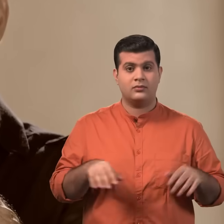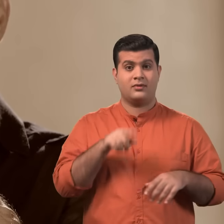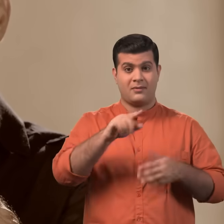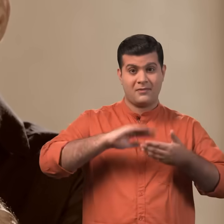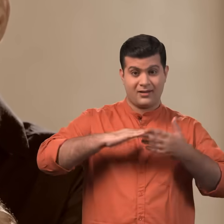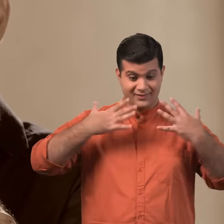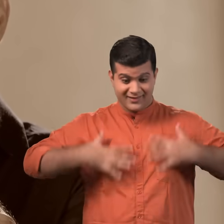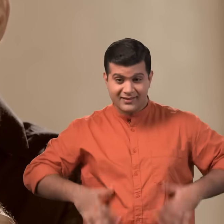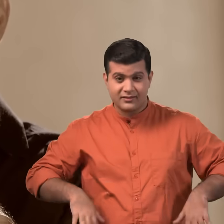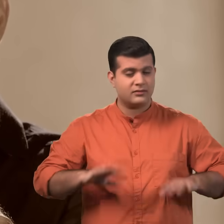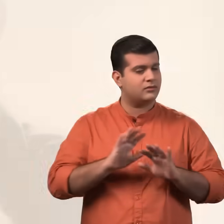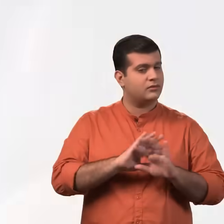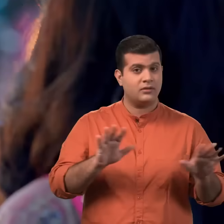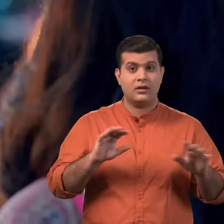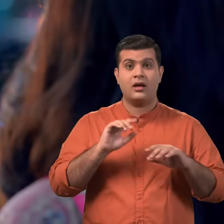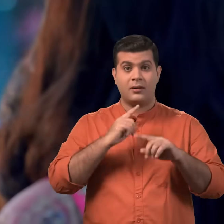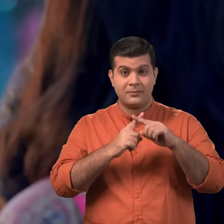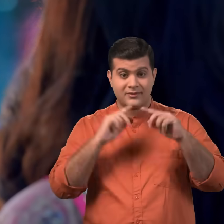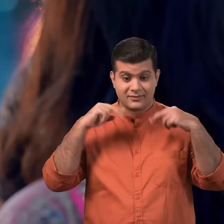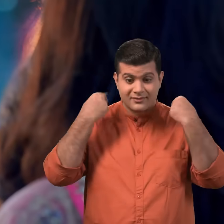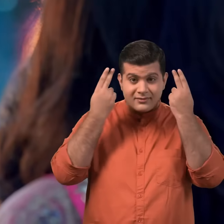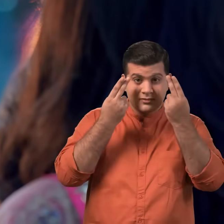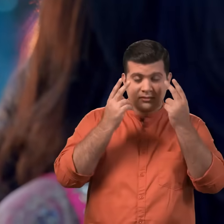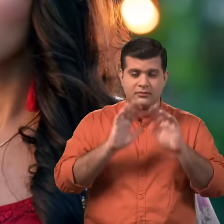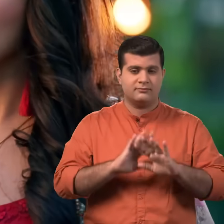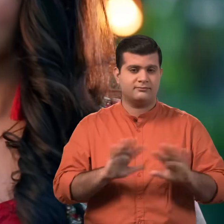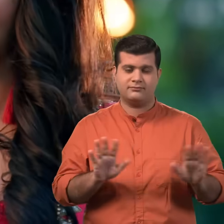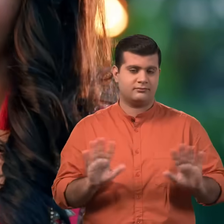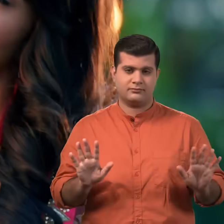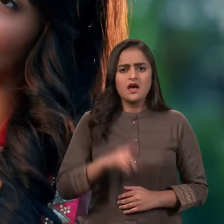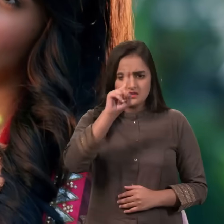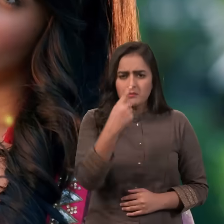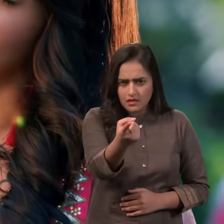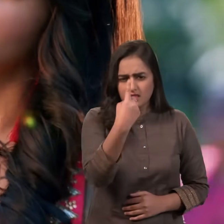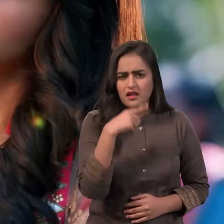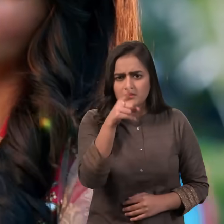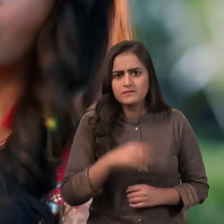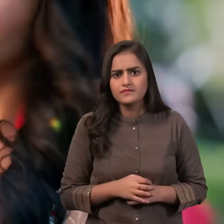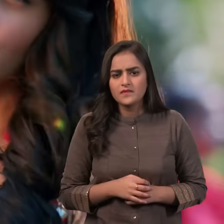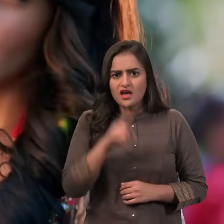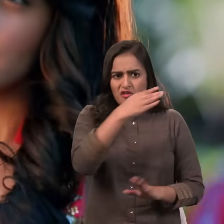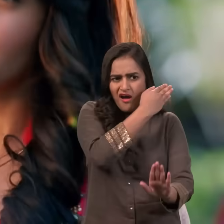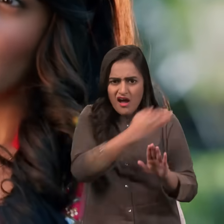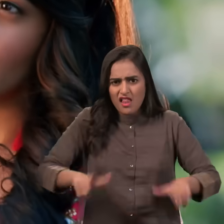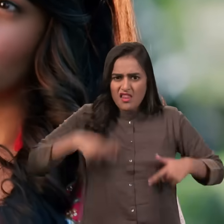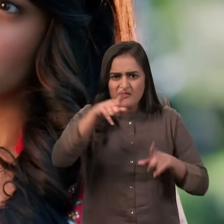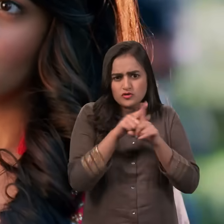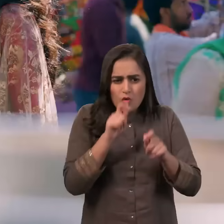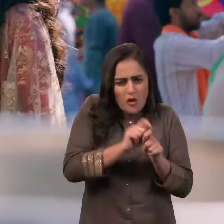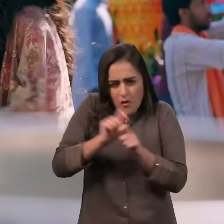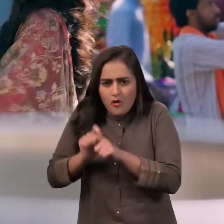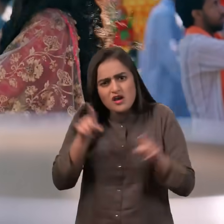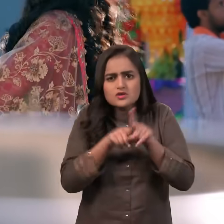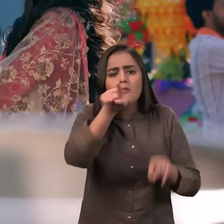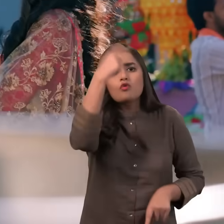और शादीदा जोड़ा नहीं पहनेगी तो दुल्हन नहीं बनेगी। और एक बात बता, तूने भी तो यही सब किया ना पूरी